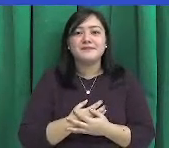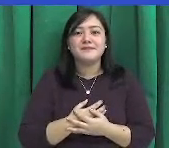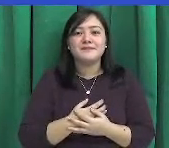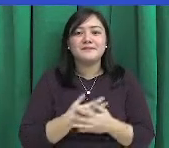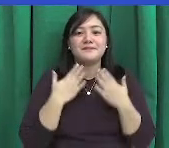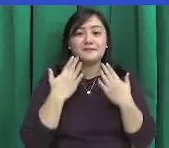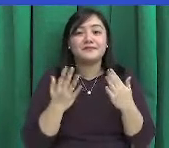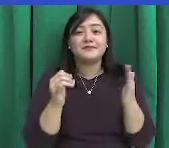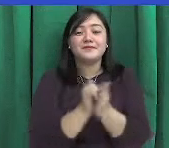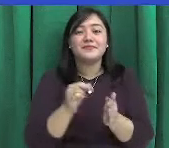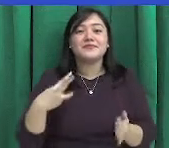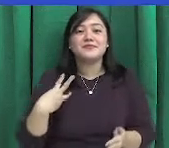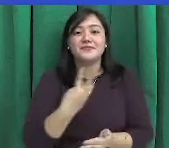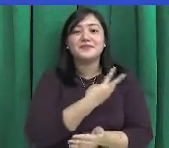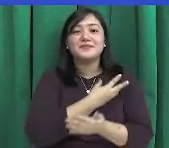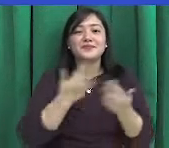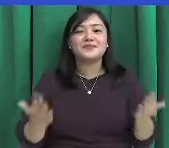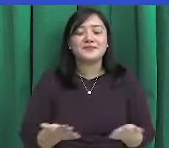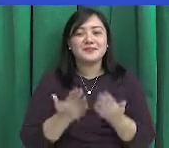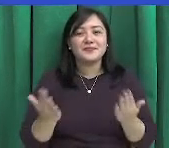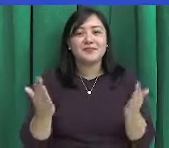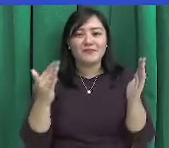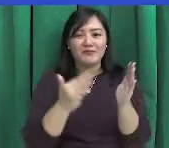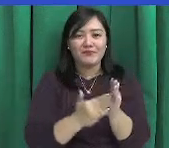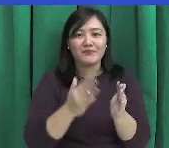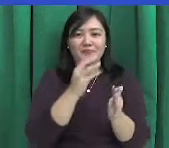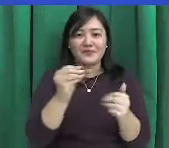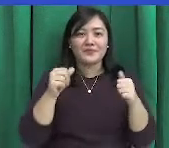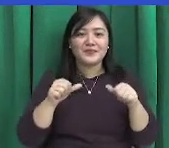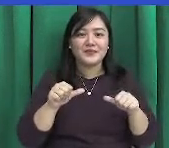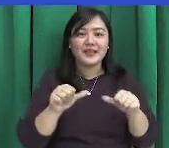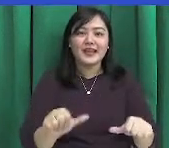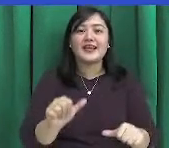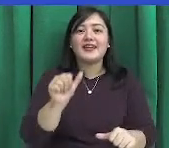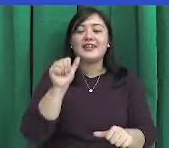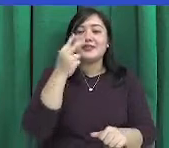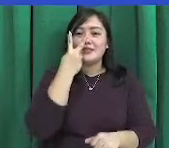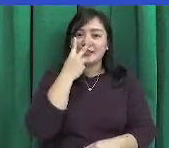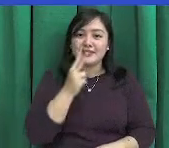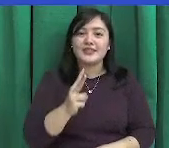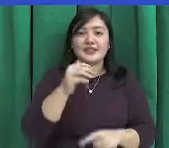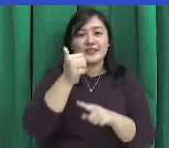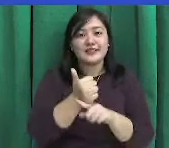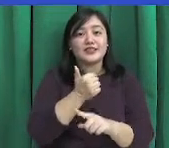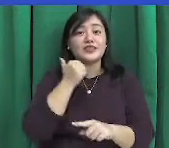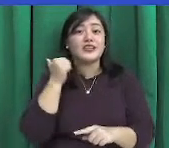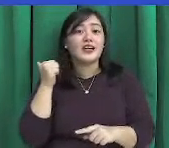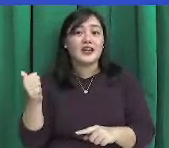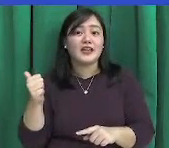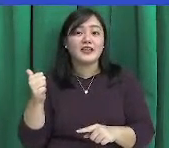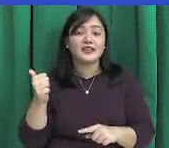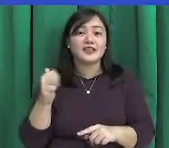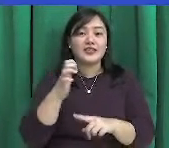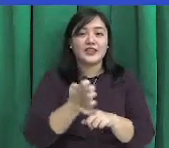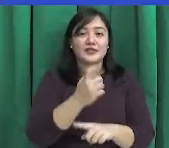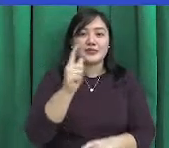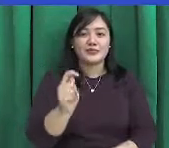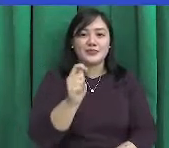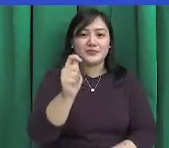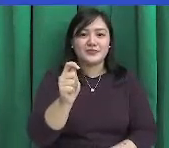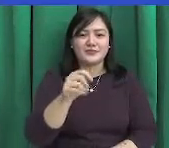tuwing Martes ay patuloy tayong nagkikita-kita po. And I hope kayo po lahat ay nasa magandang